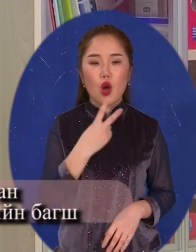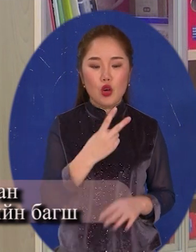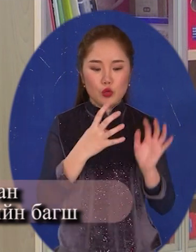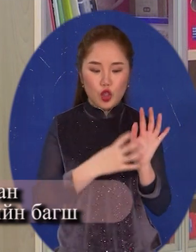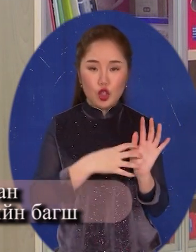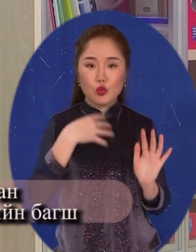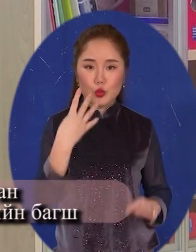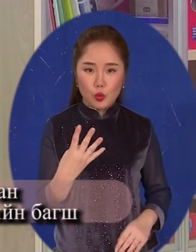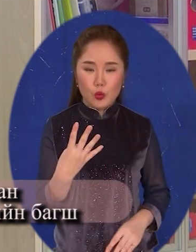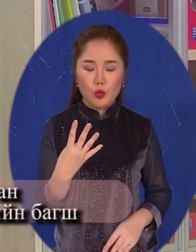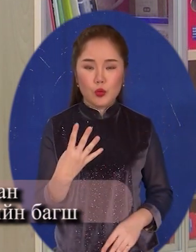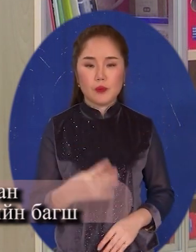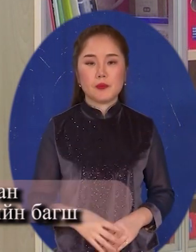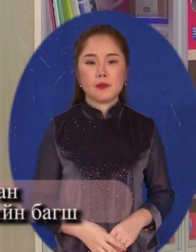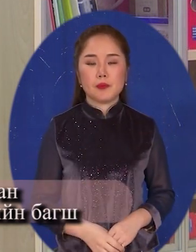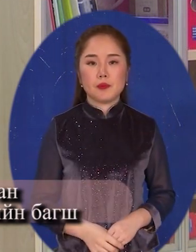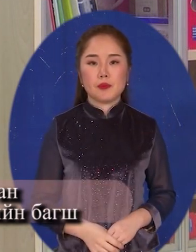Қайтадан 10'da азайтсақ неше болады?